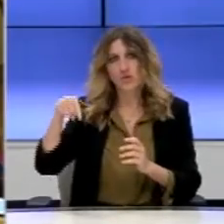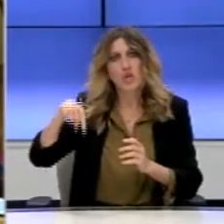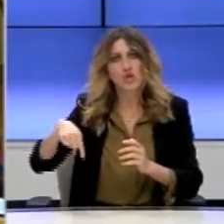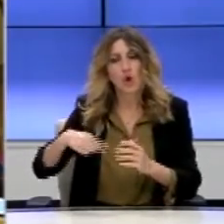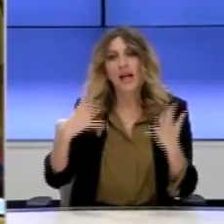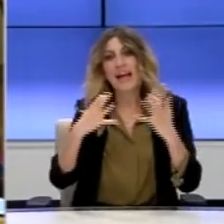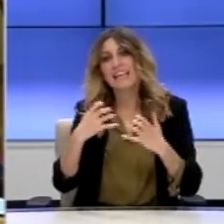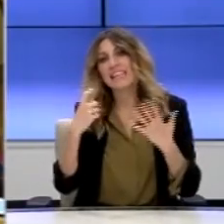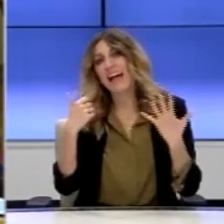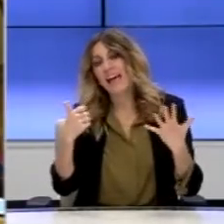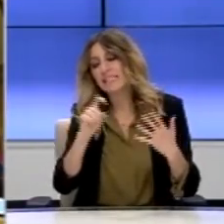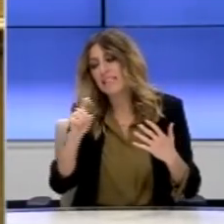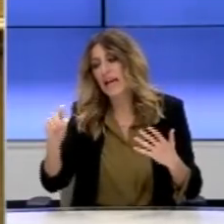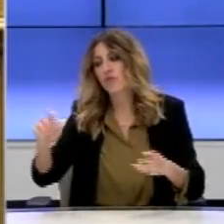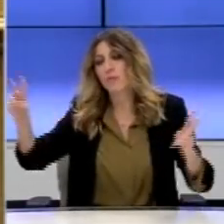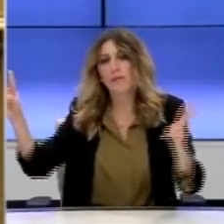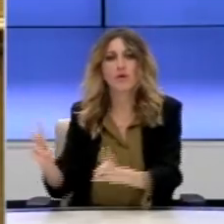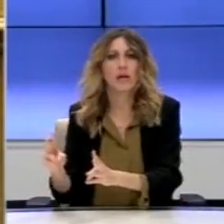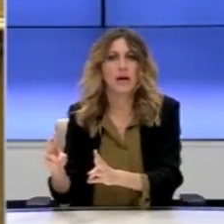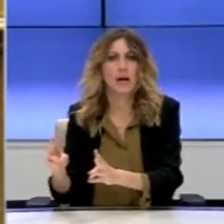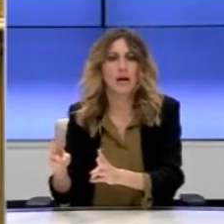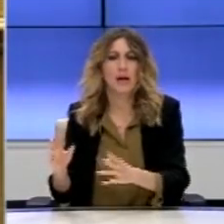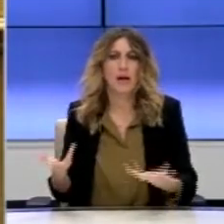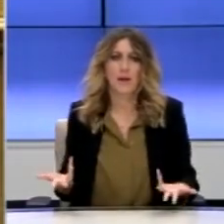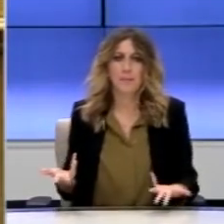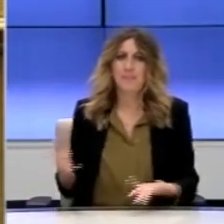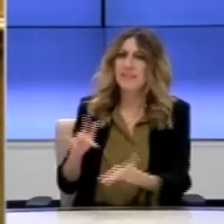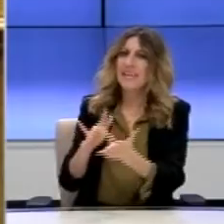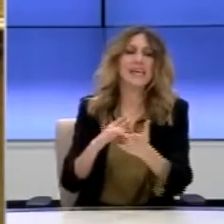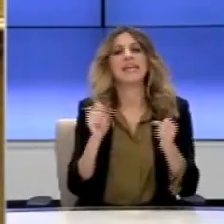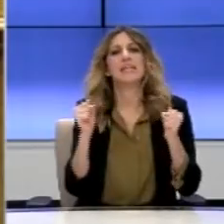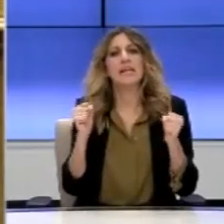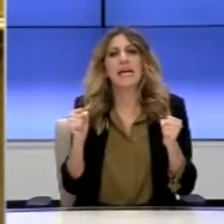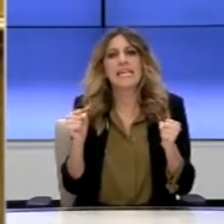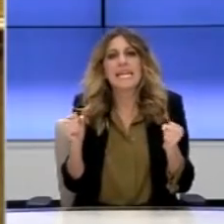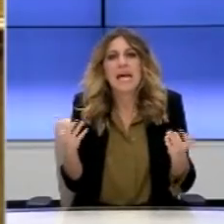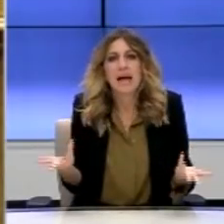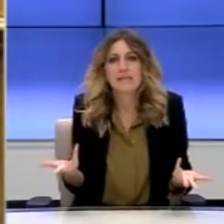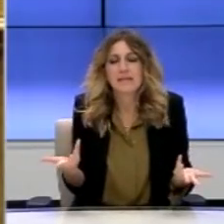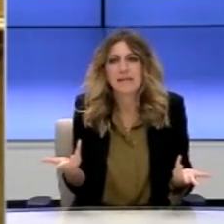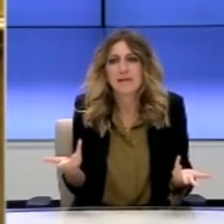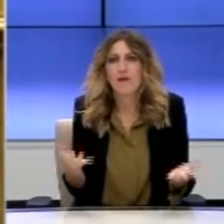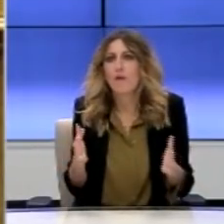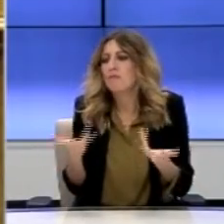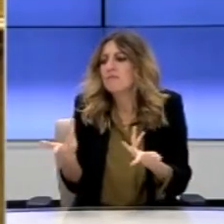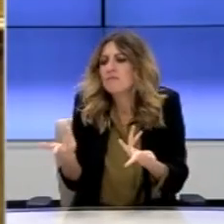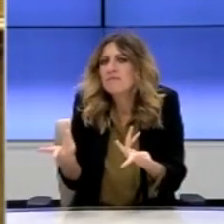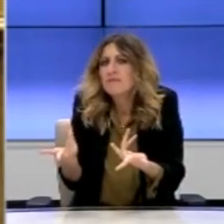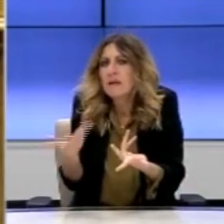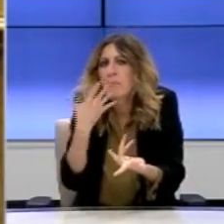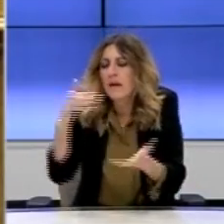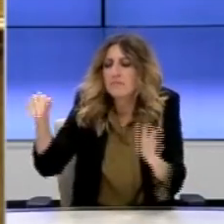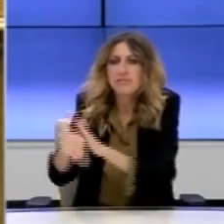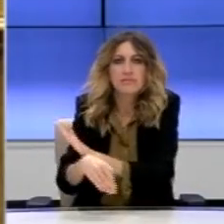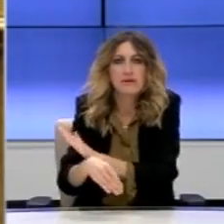του εμβολιασμού. Με ποιο προσωπικό, με ποιες υποδομές θα πραγματοποιηθεί αυτό το πρόγραμμα του μαζικού εμβολιασμού.